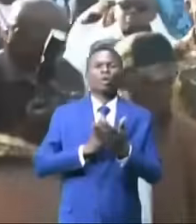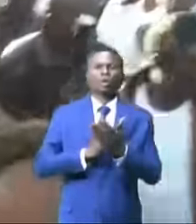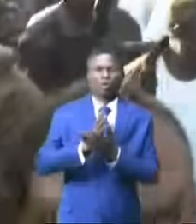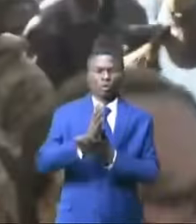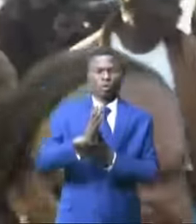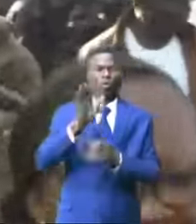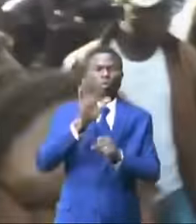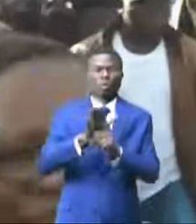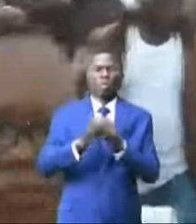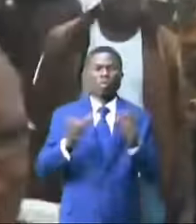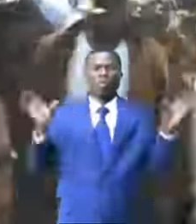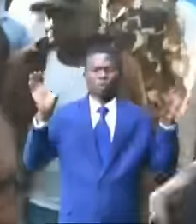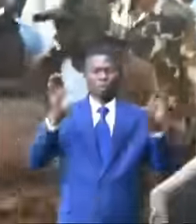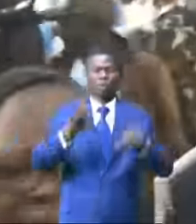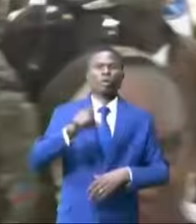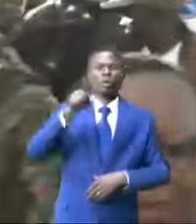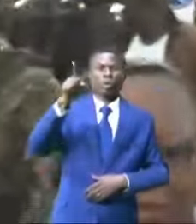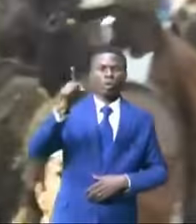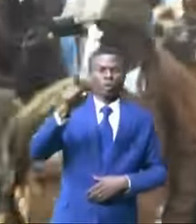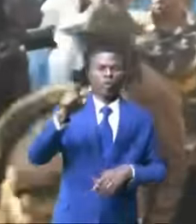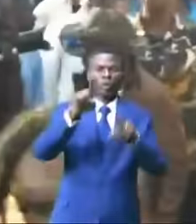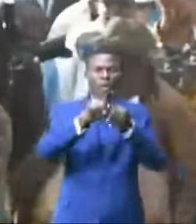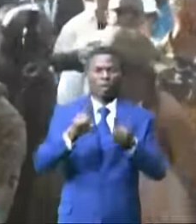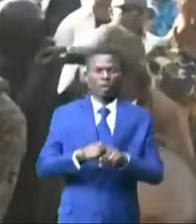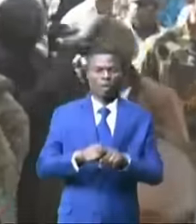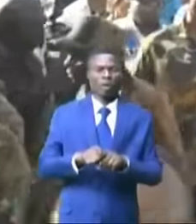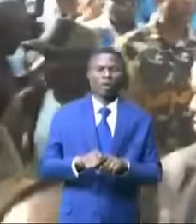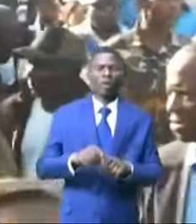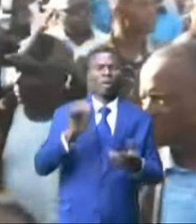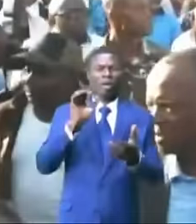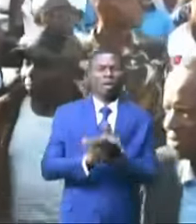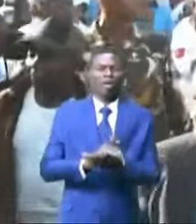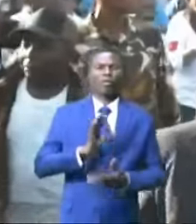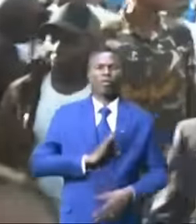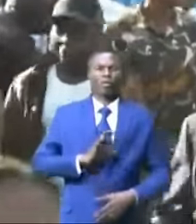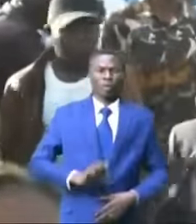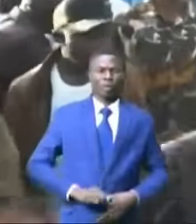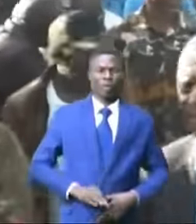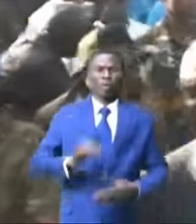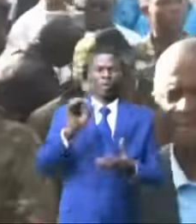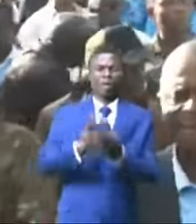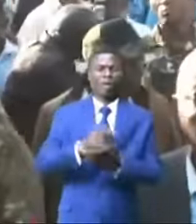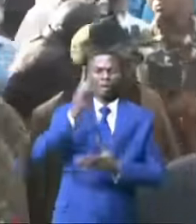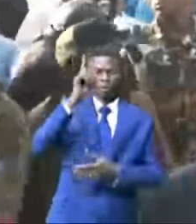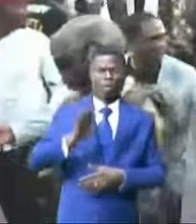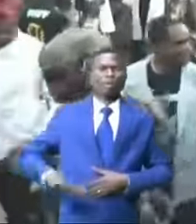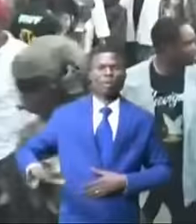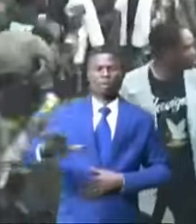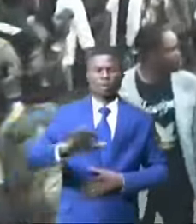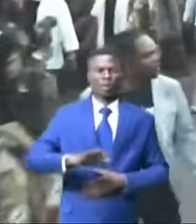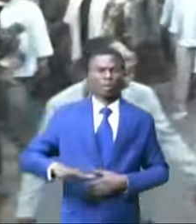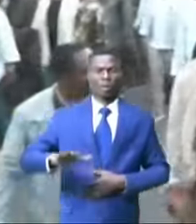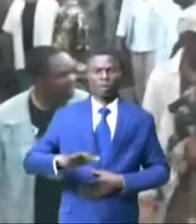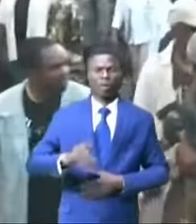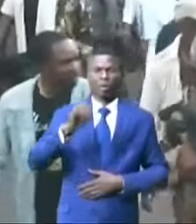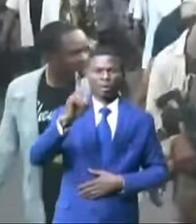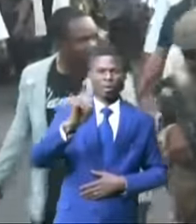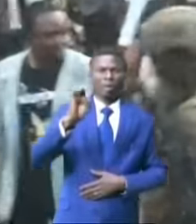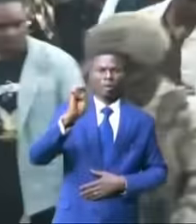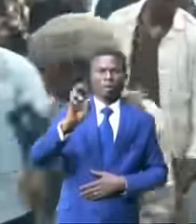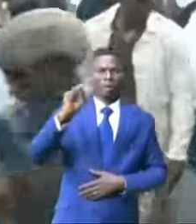de foule, lui, ainsi que sa tendre épouse, la première dame de la République,